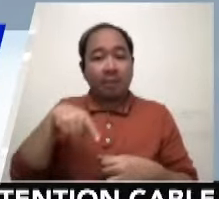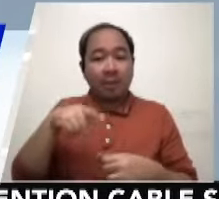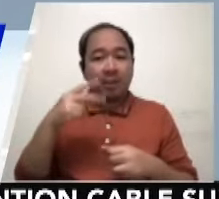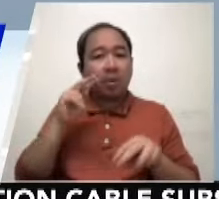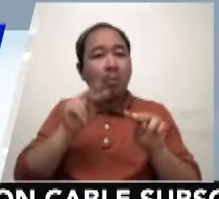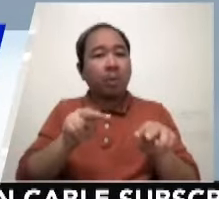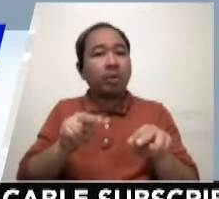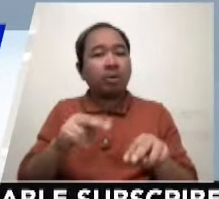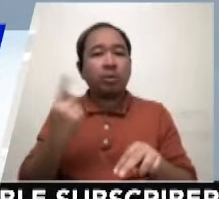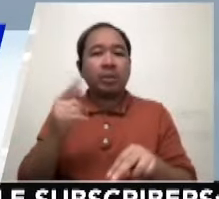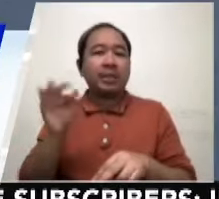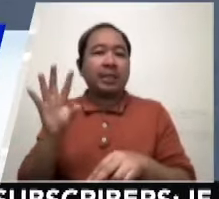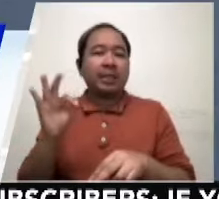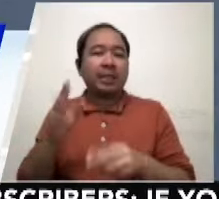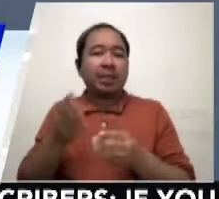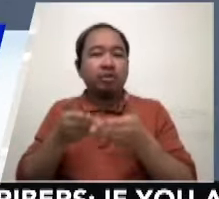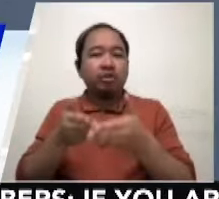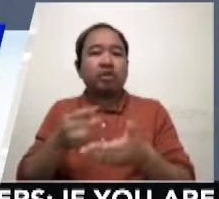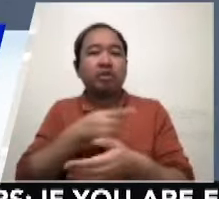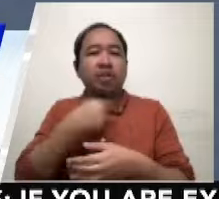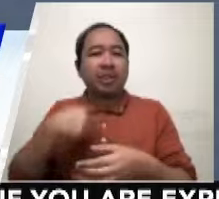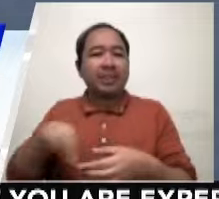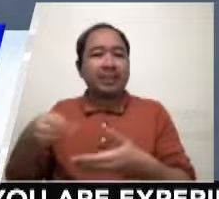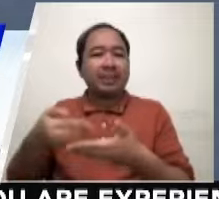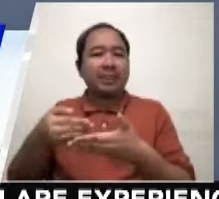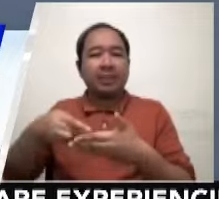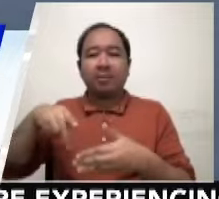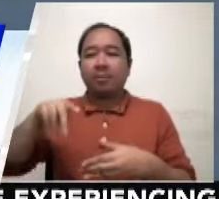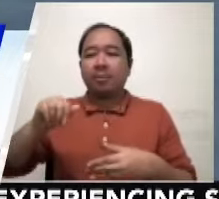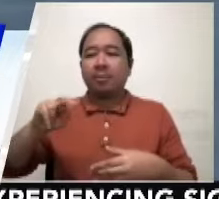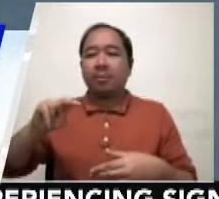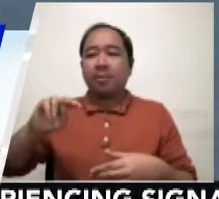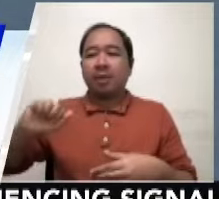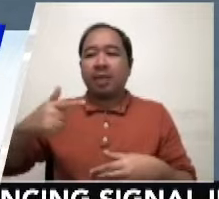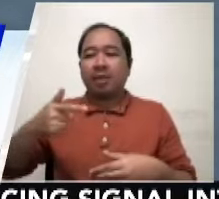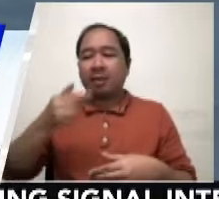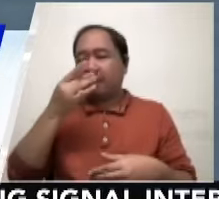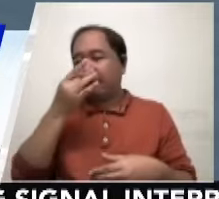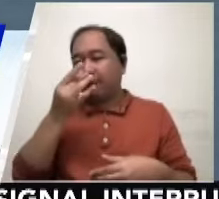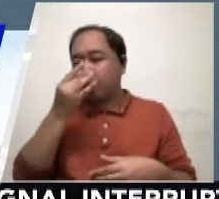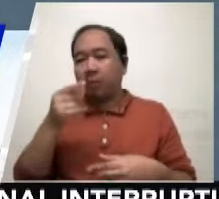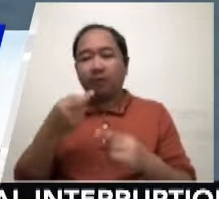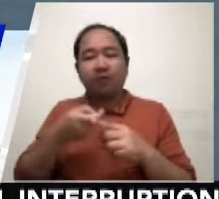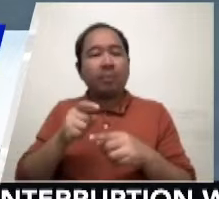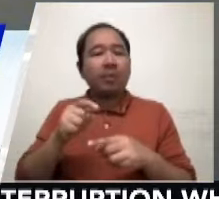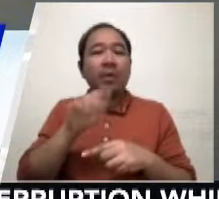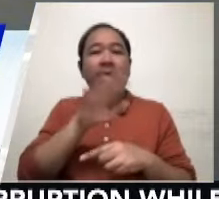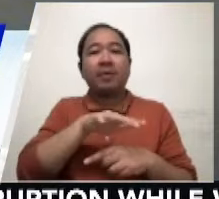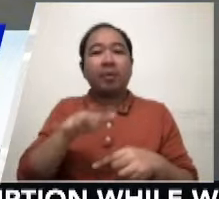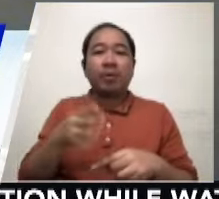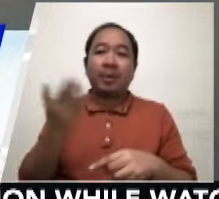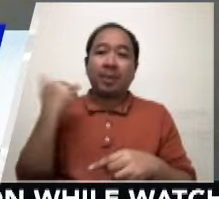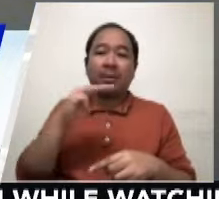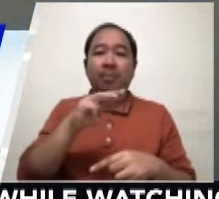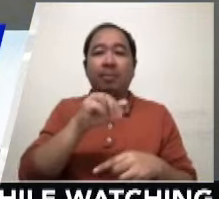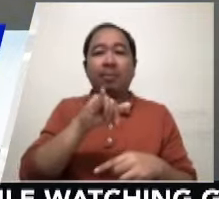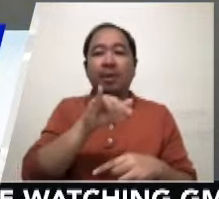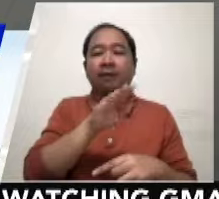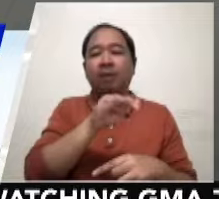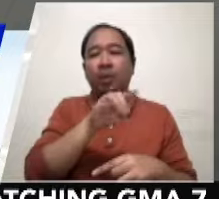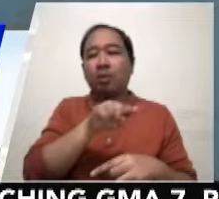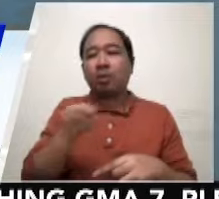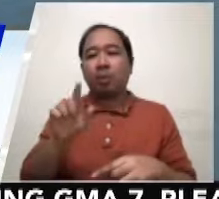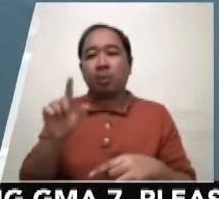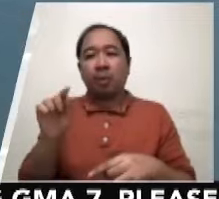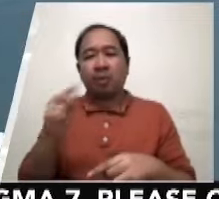Chinese vessels sa Panatag Shoal. Di hamak na mas konti sa 55 mula May 14 to 20. Napansin ang pagbaba ng